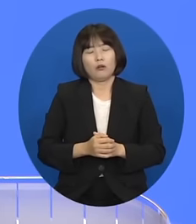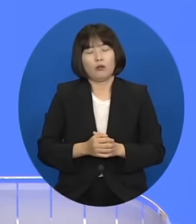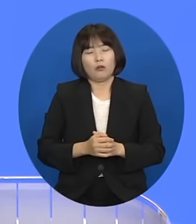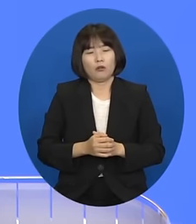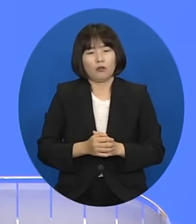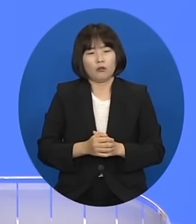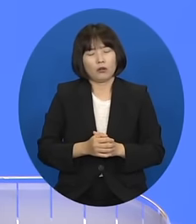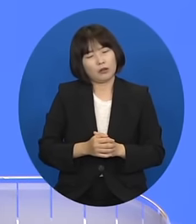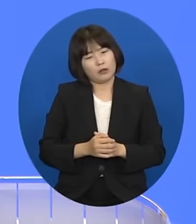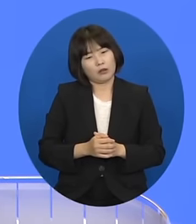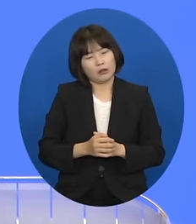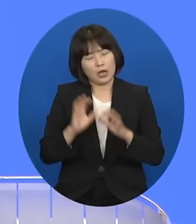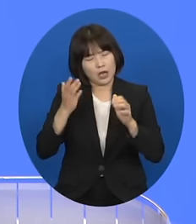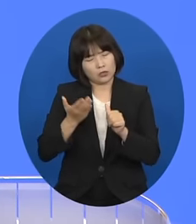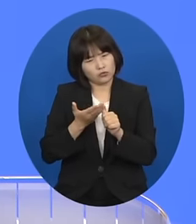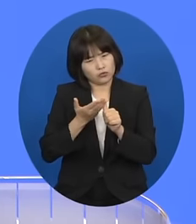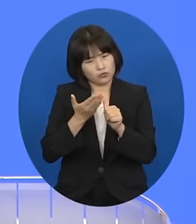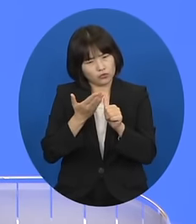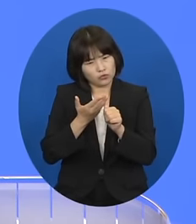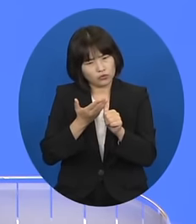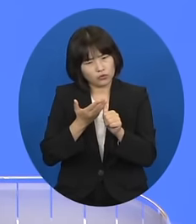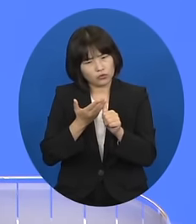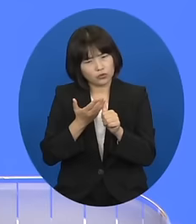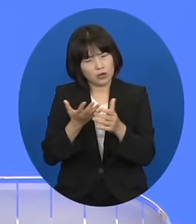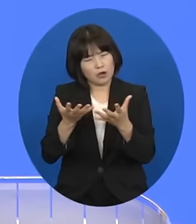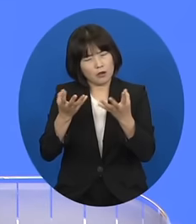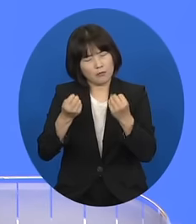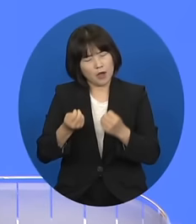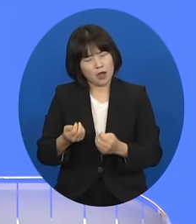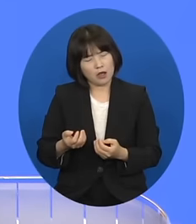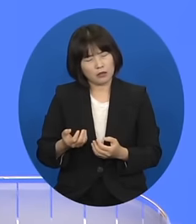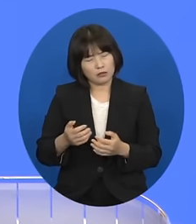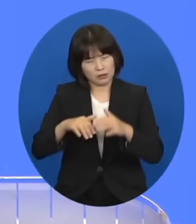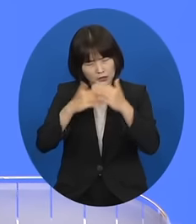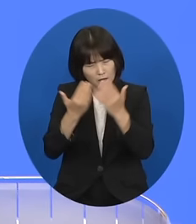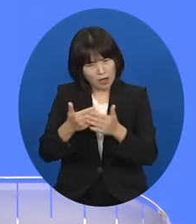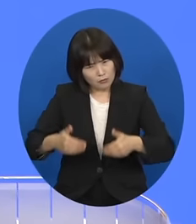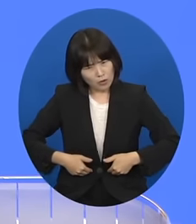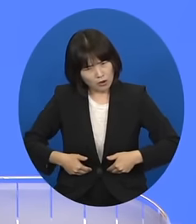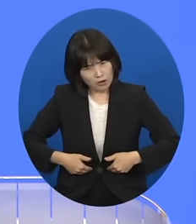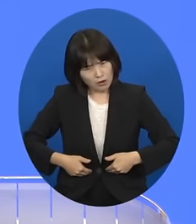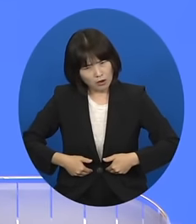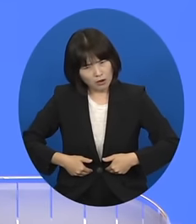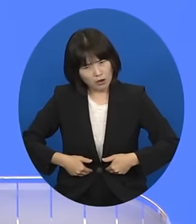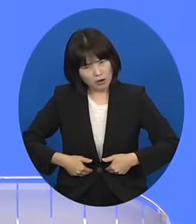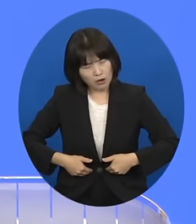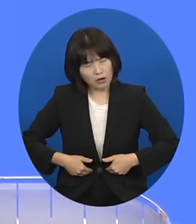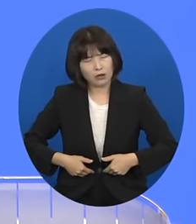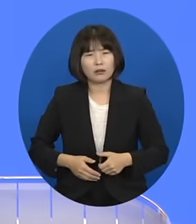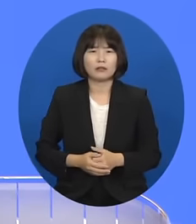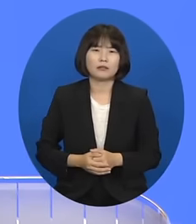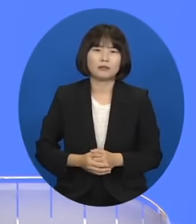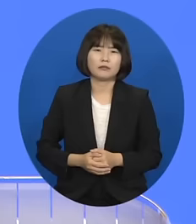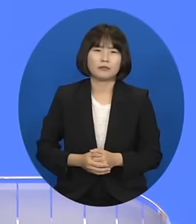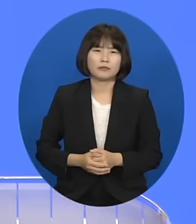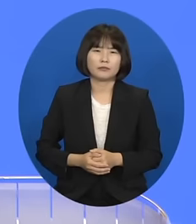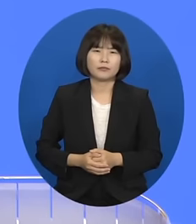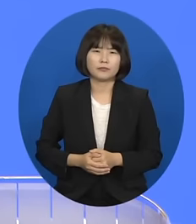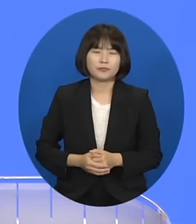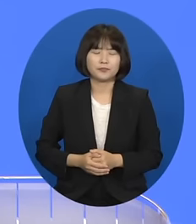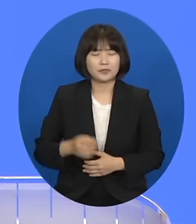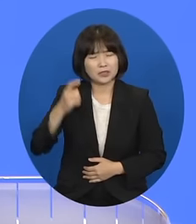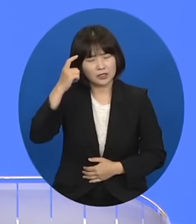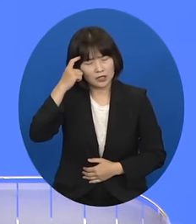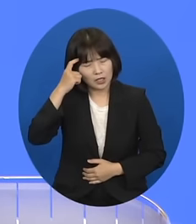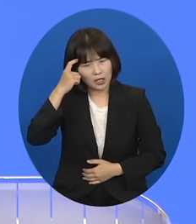한편으로는 아이를 기우려면 저렇게 많은 것을 갖춰야 되는가라고 하는 의도치 않은 메시지가